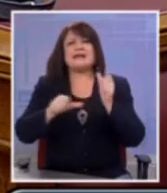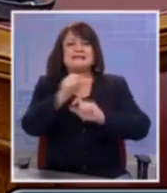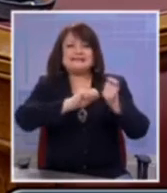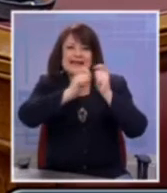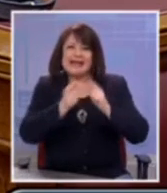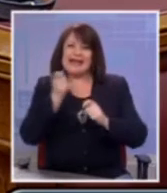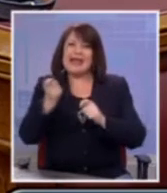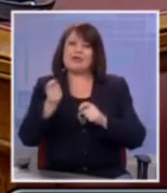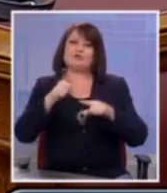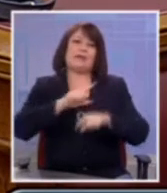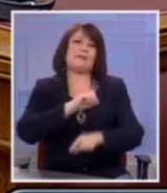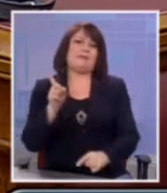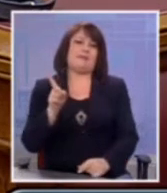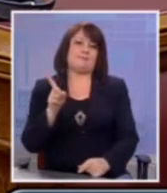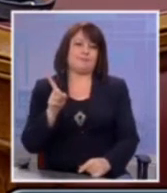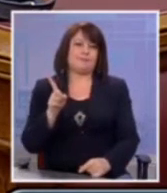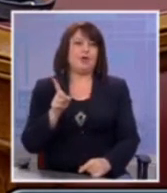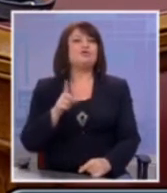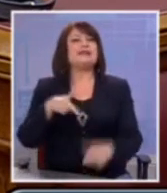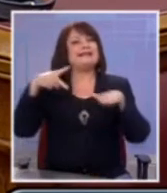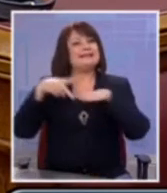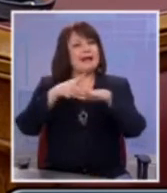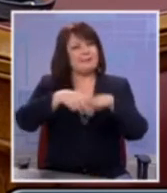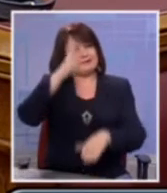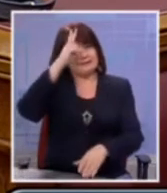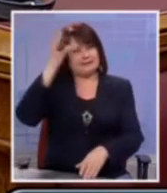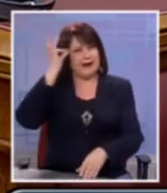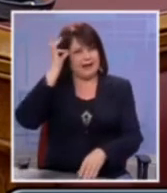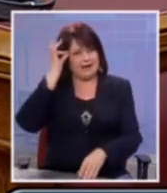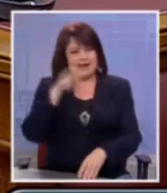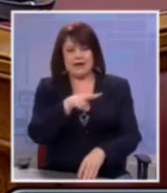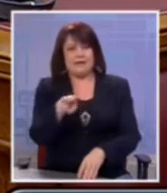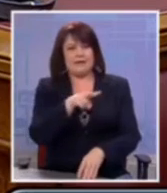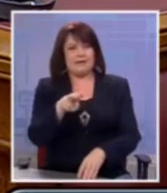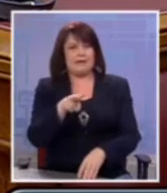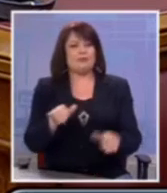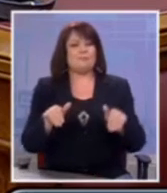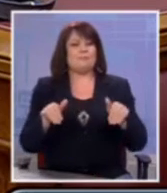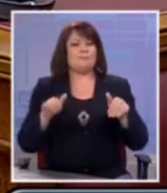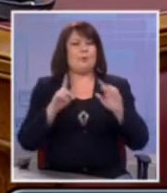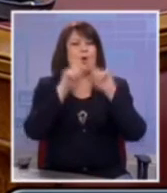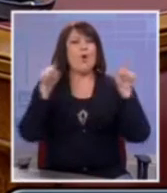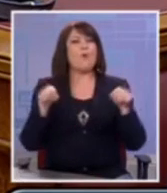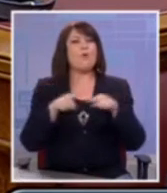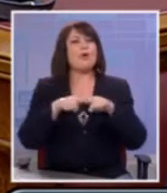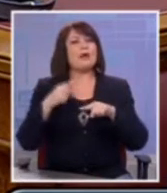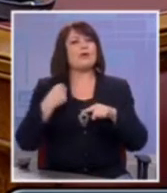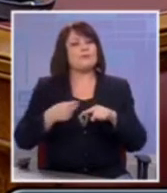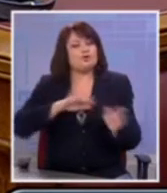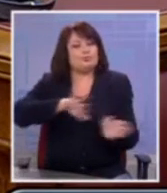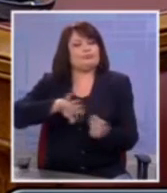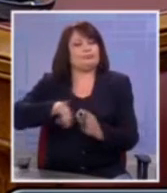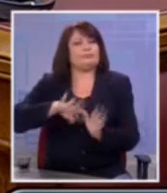του χρέους, έτσι ώστε να δοθεί χρόνος αυτές να απεμπλακούν από όσο γίνεται περισσότερα ομόλογα του ελληνικού δημοσίου. Τώρα,